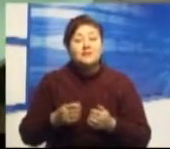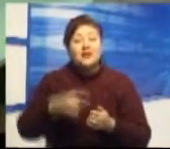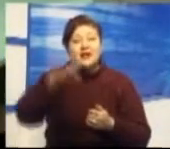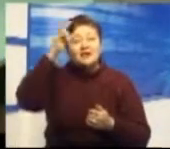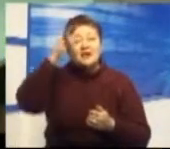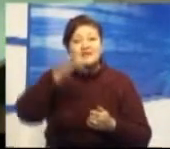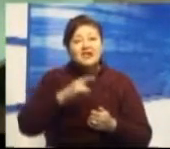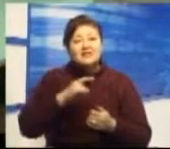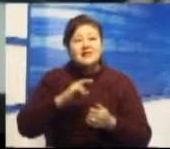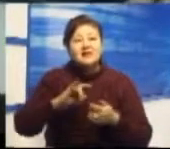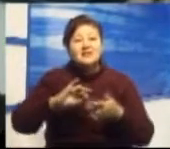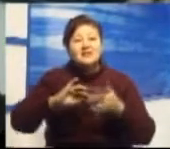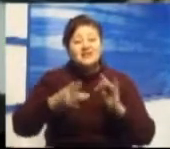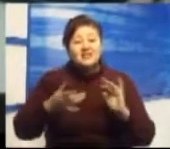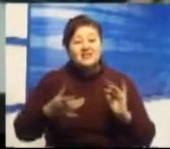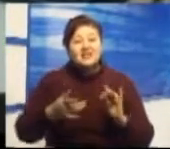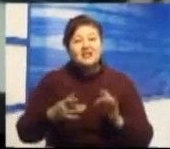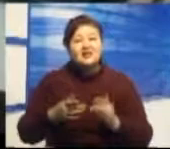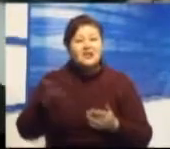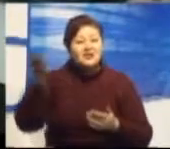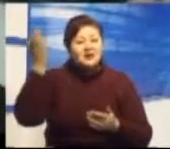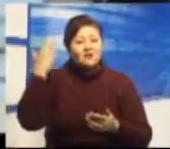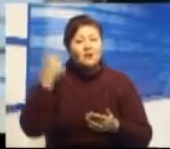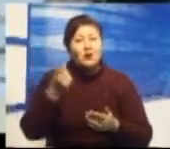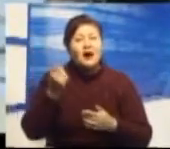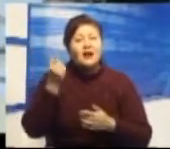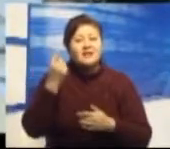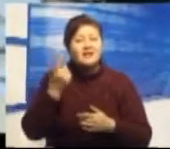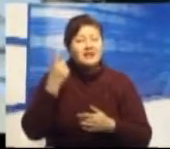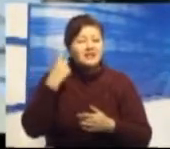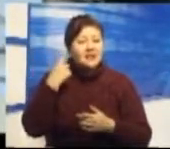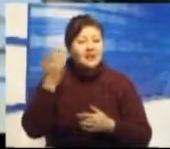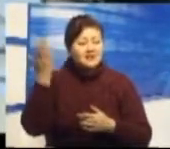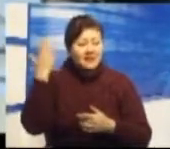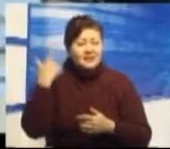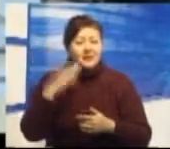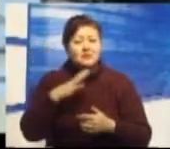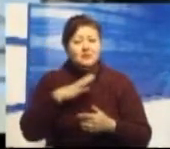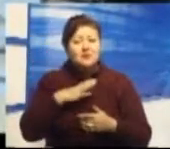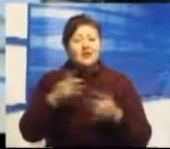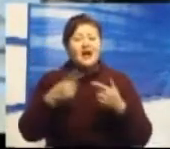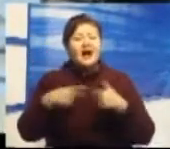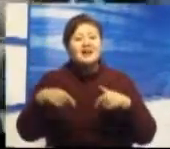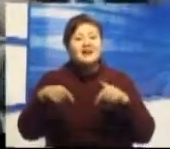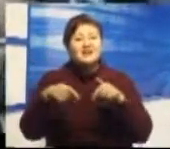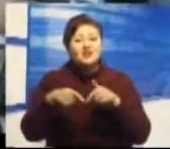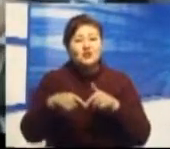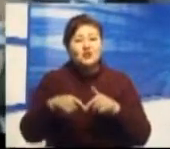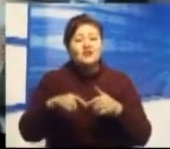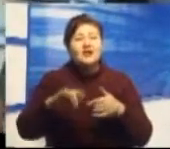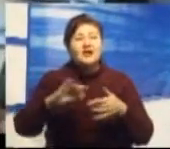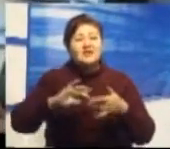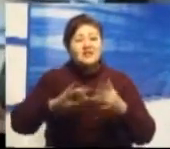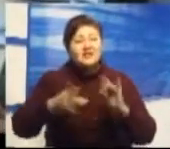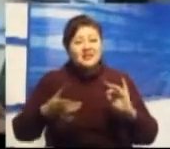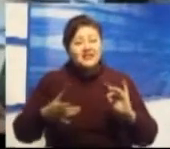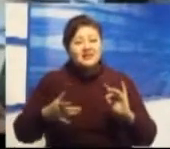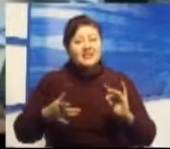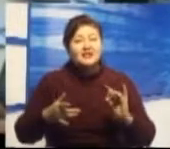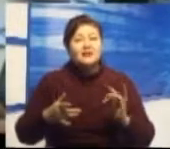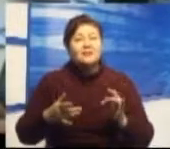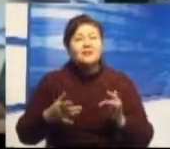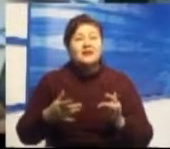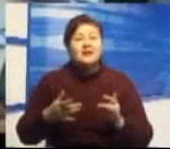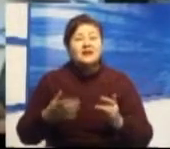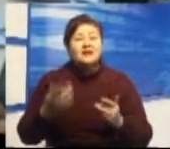Қазақстанның электронды үкімет порталы 11 жыл бұрын іске қосылған. Алайда елімізде мемлекеттік қызметтің электронды нұсқасын пайдаланушылар